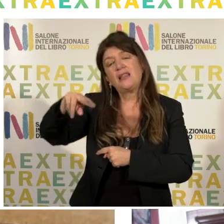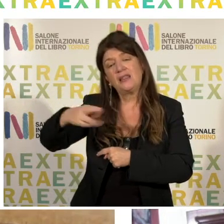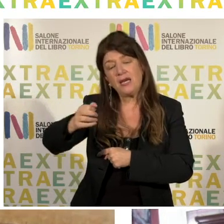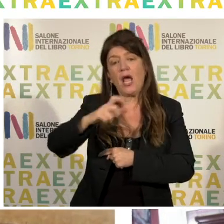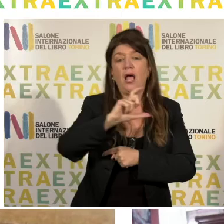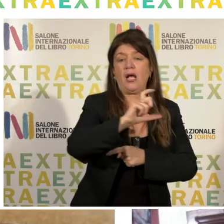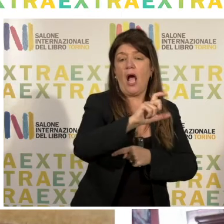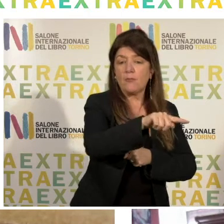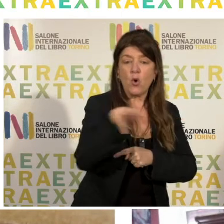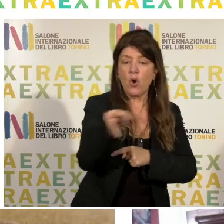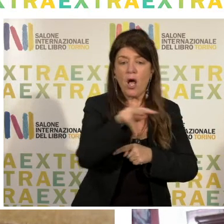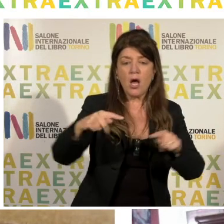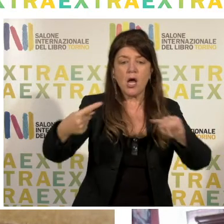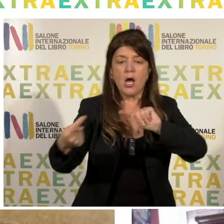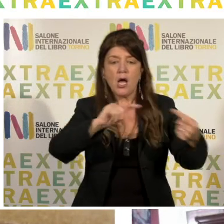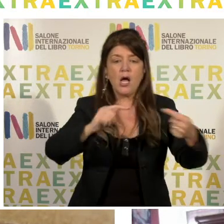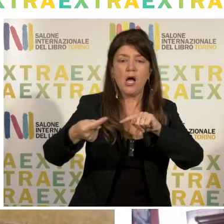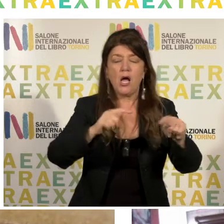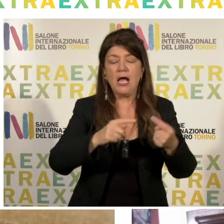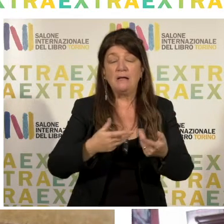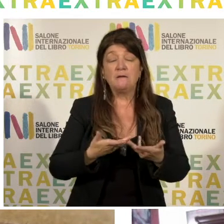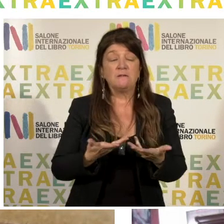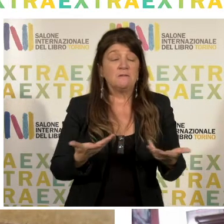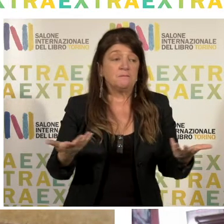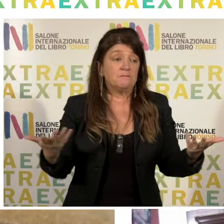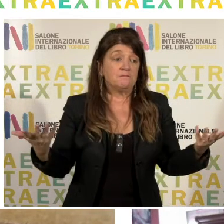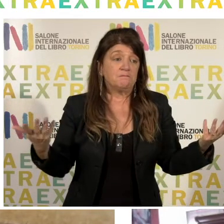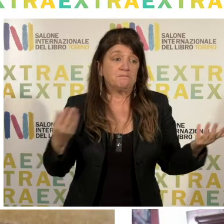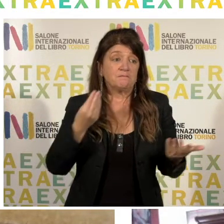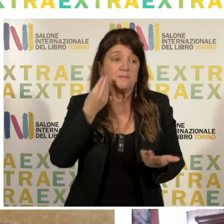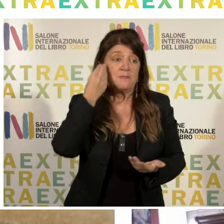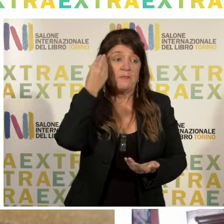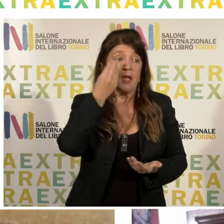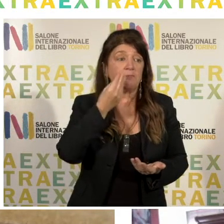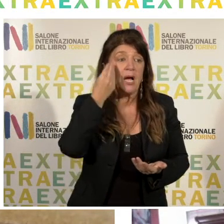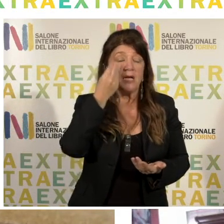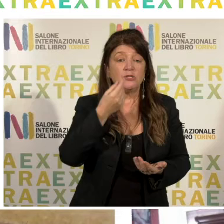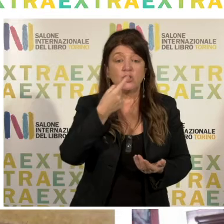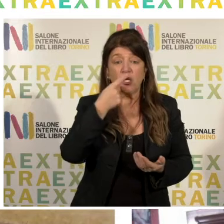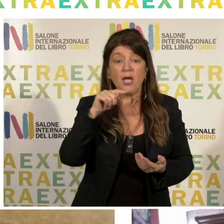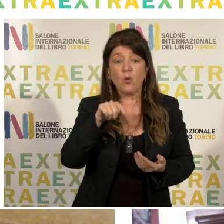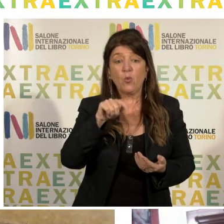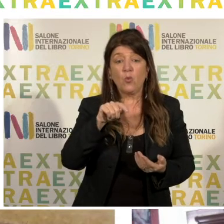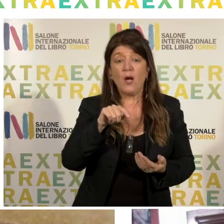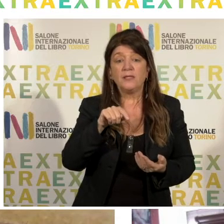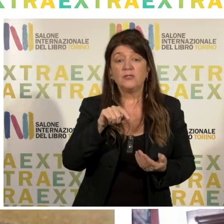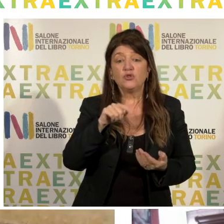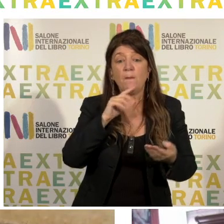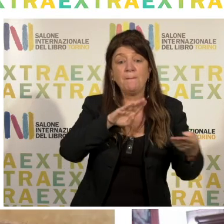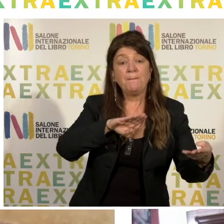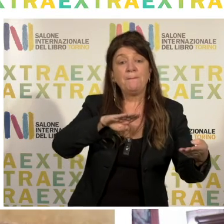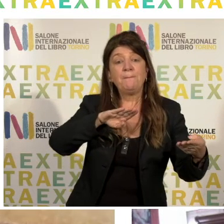beh, penso che la pensée du midi sia estremamente importante, soprattutto oggi.